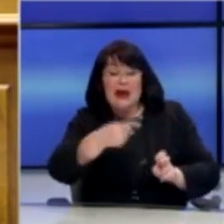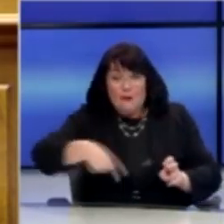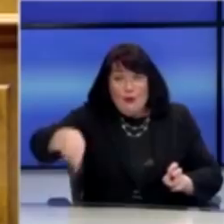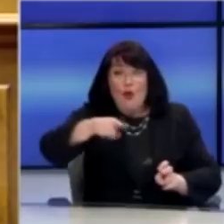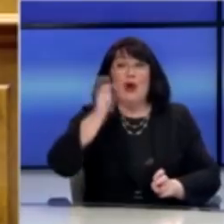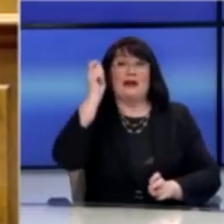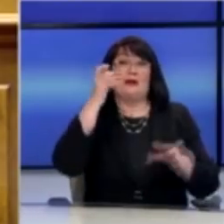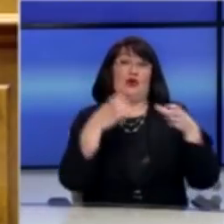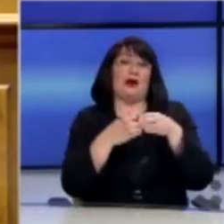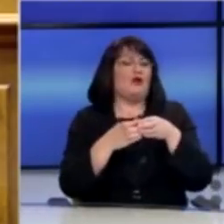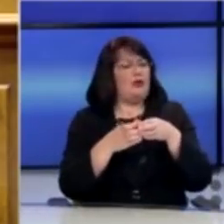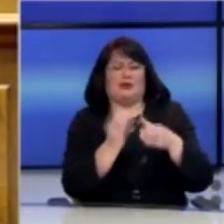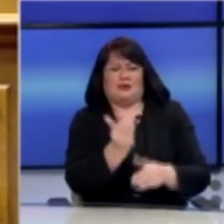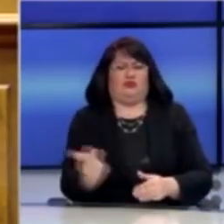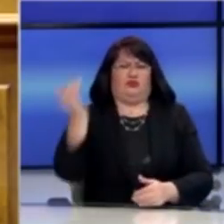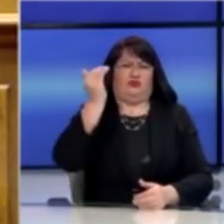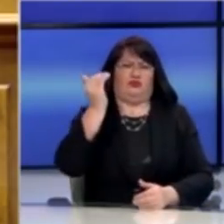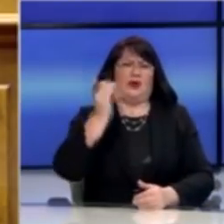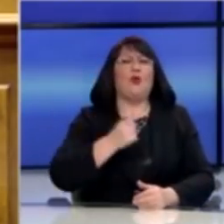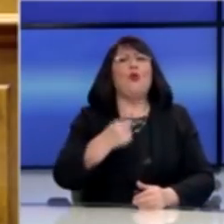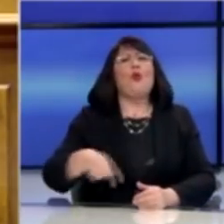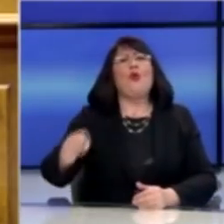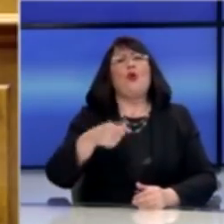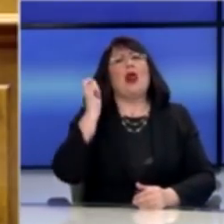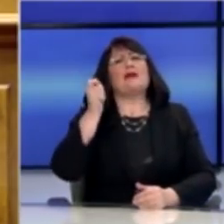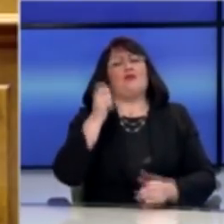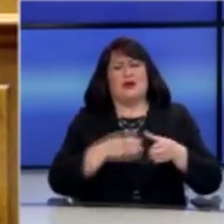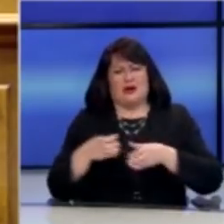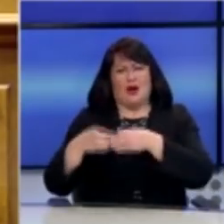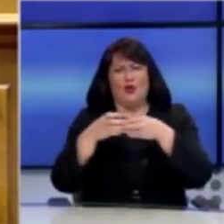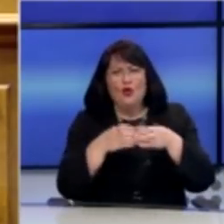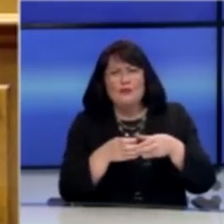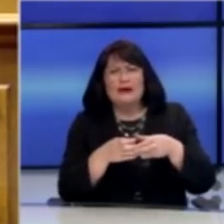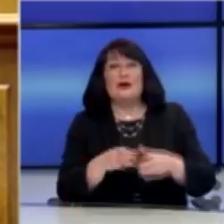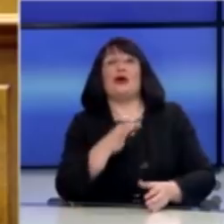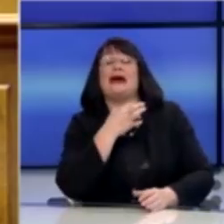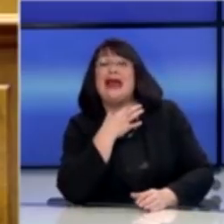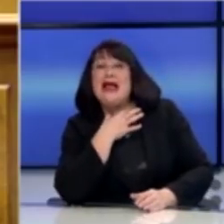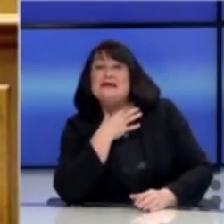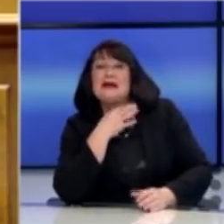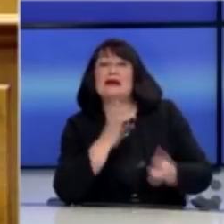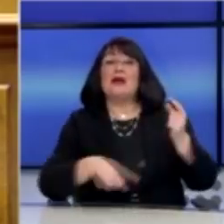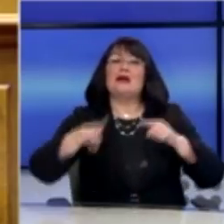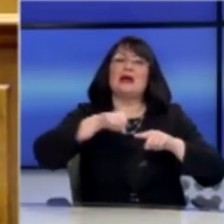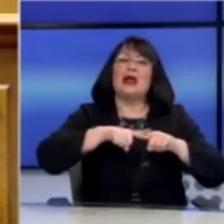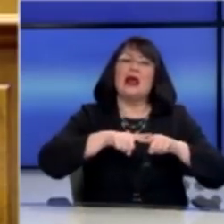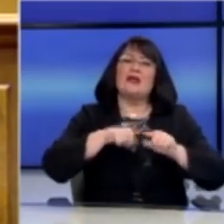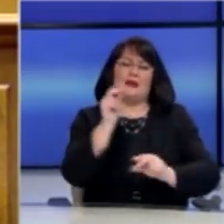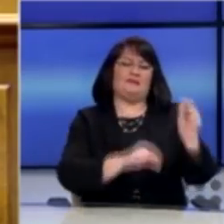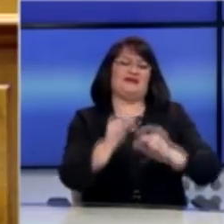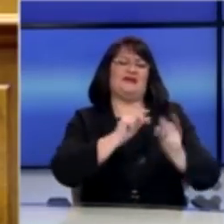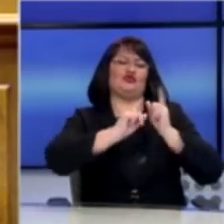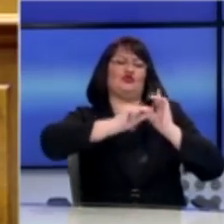απλά υπερκομματικό. Αφορά όλες τις πολιτικές δυνάμεις που όταν τις χρειάζεται η χώρα ψηφίζουν και